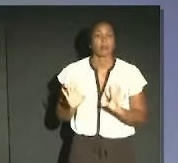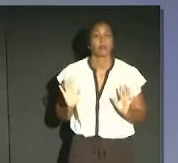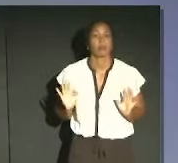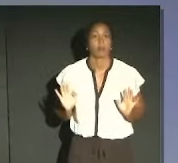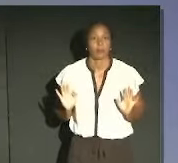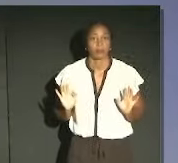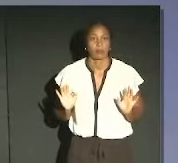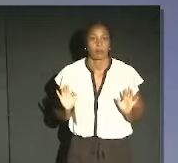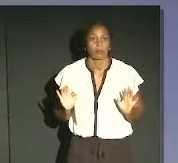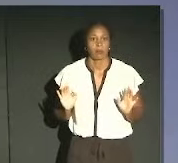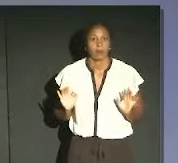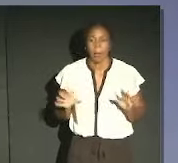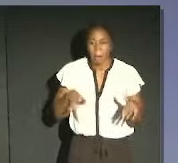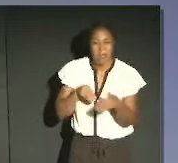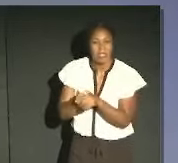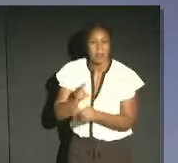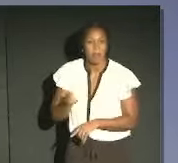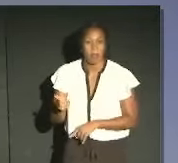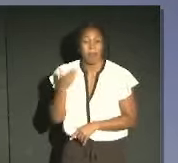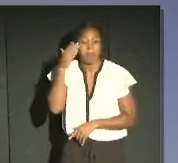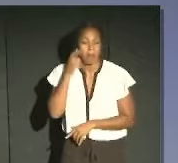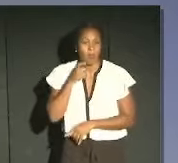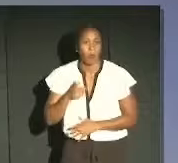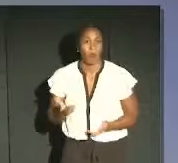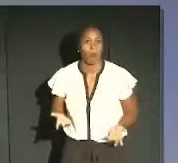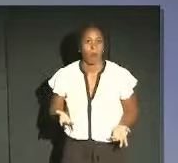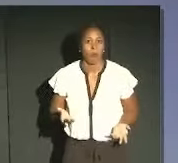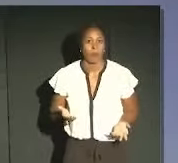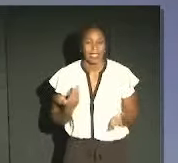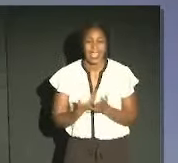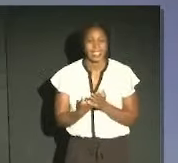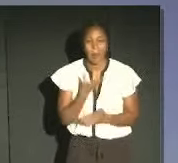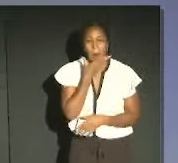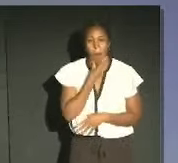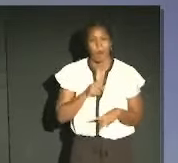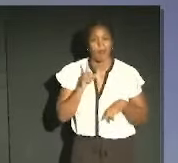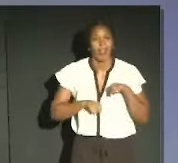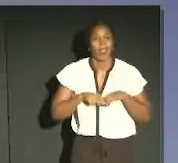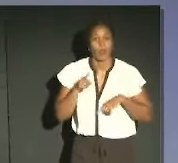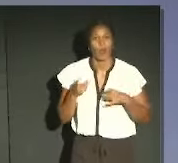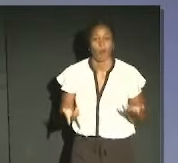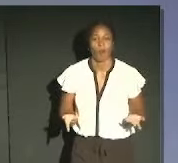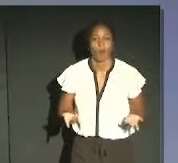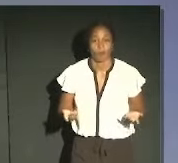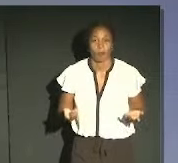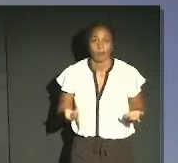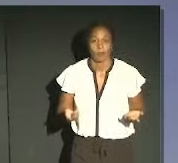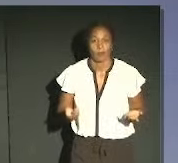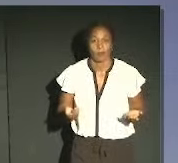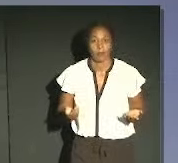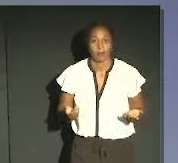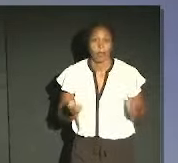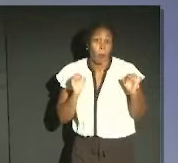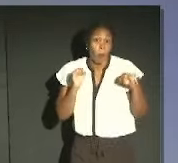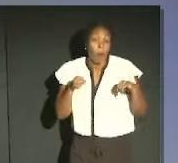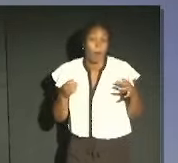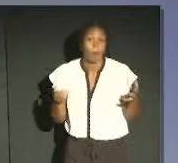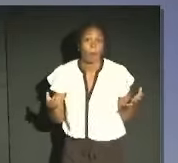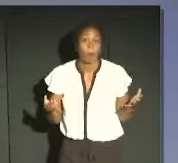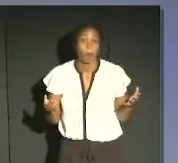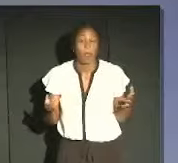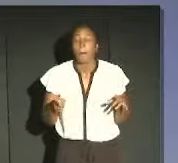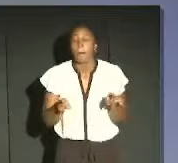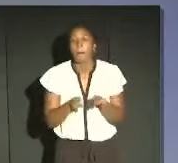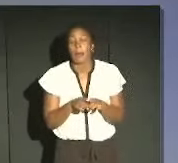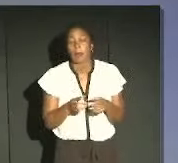du champ électoral c'est le cadeau que les martiniquaises et les martiniqués pourraient faire comme